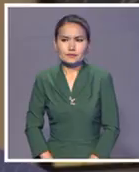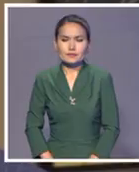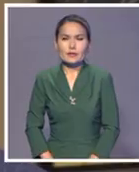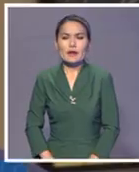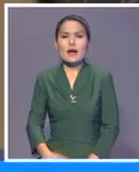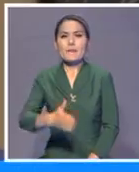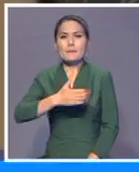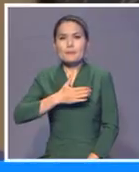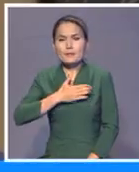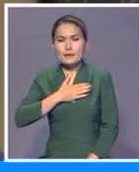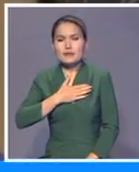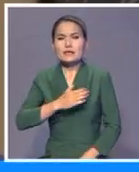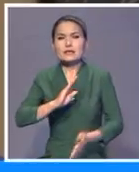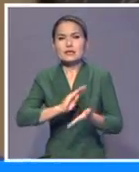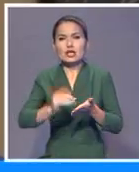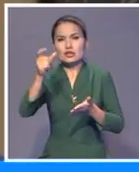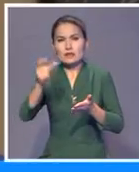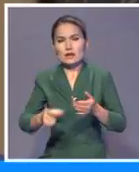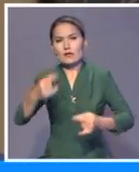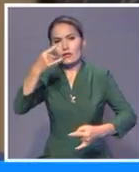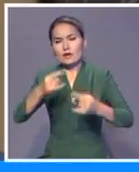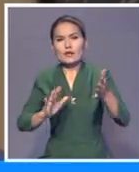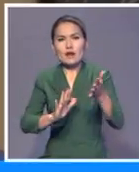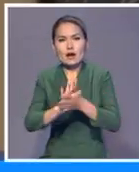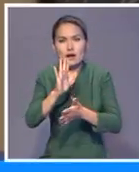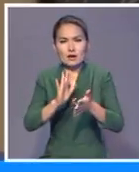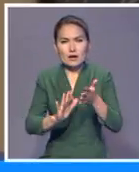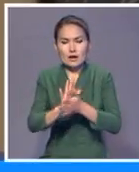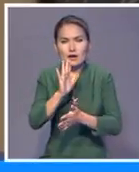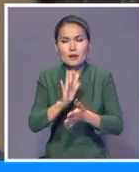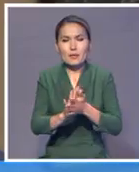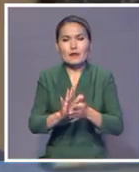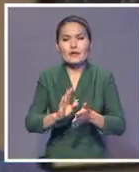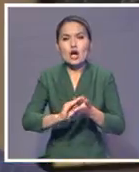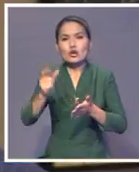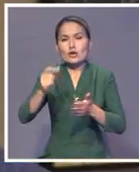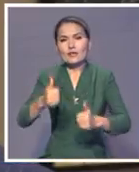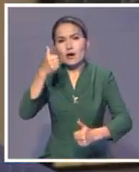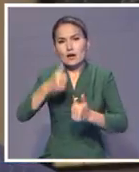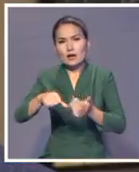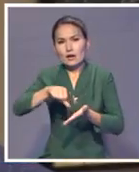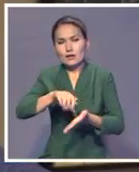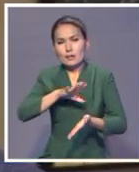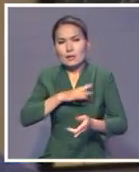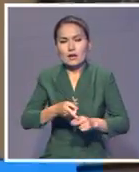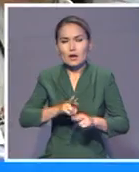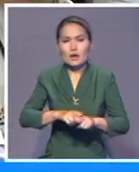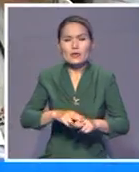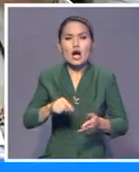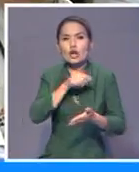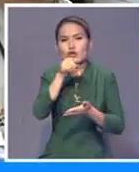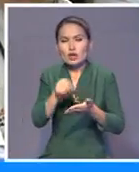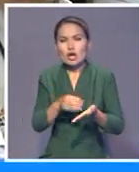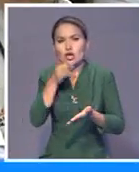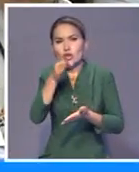Бүгін өзіміздің әріптестерімізге Еуразиялық топтың кубогына арналған осындай сайыс ұйымдастырдық. Бір жағынан демалыс болса, екінші жағынан сұрақтарға жауап